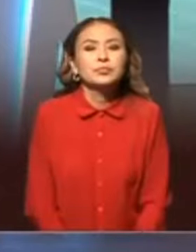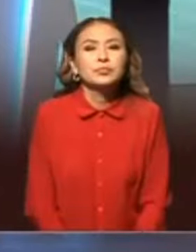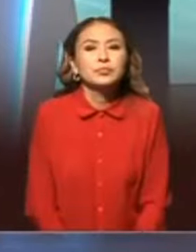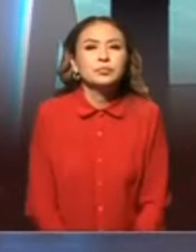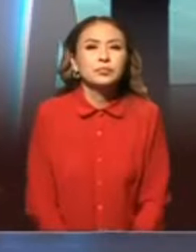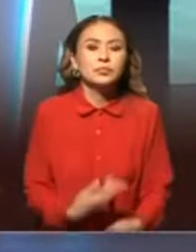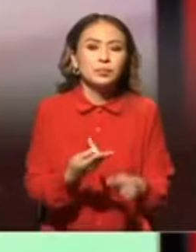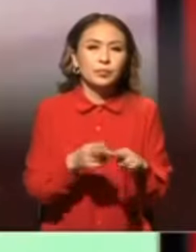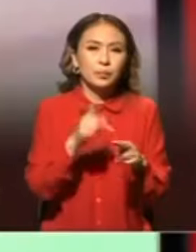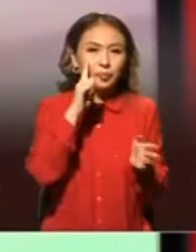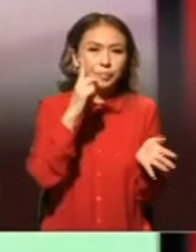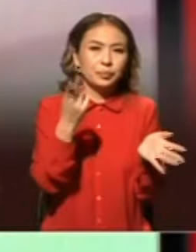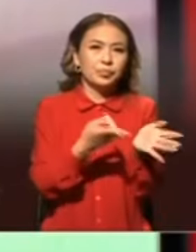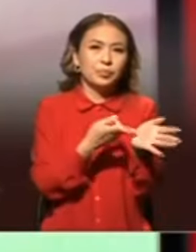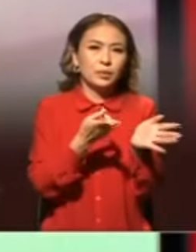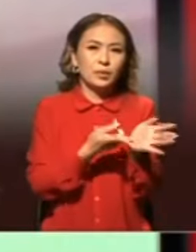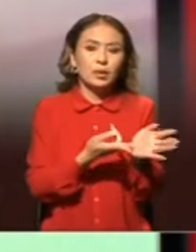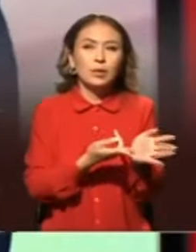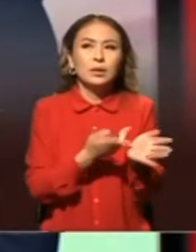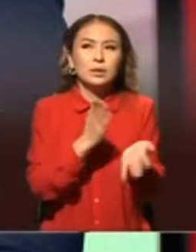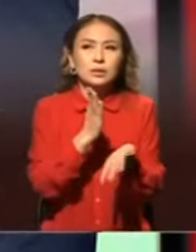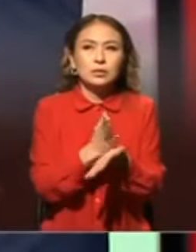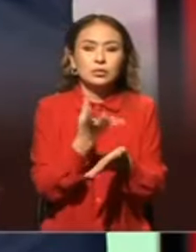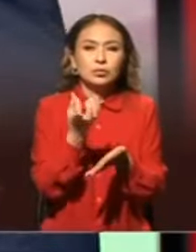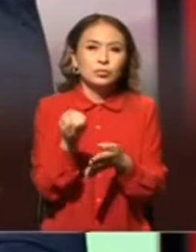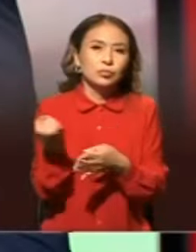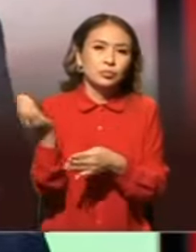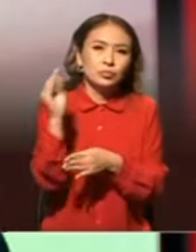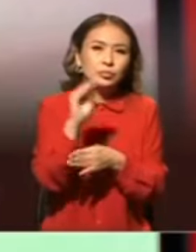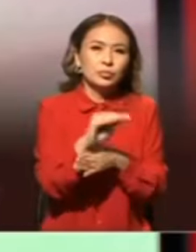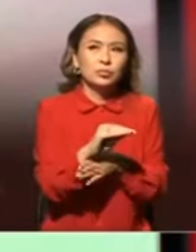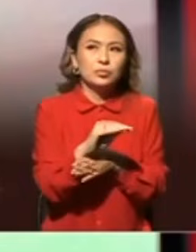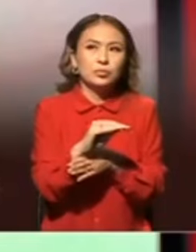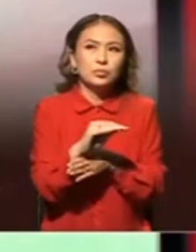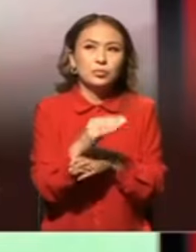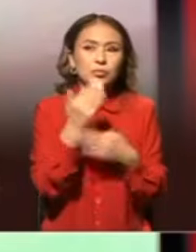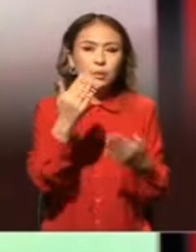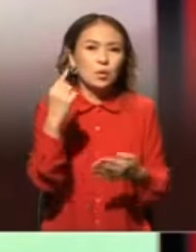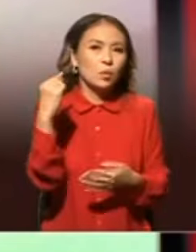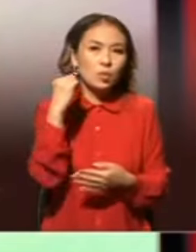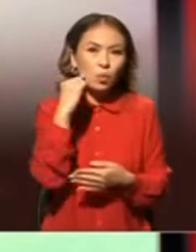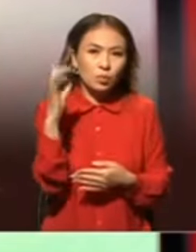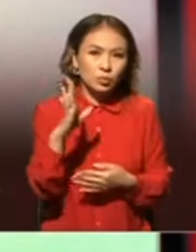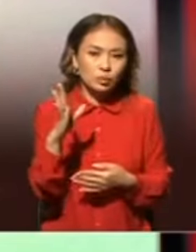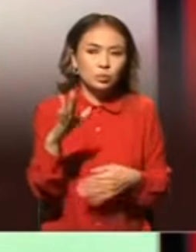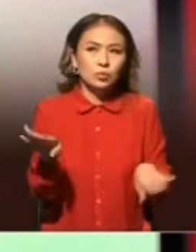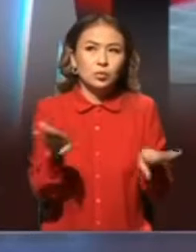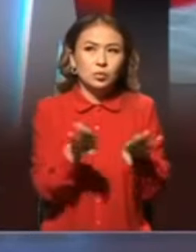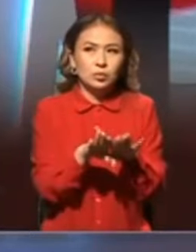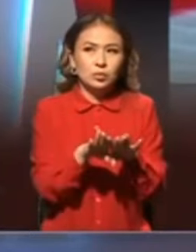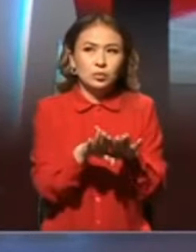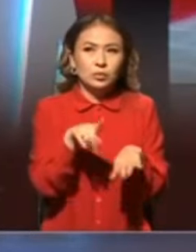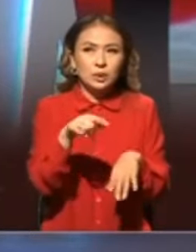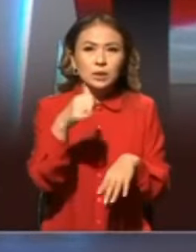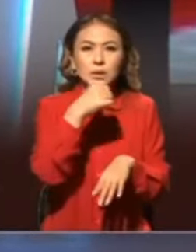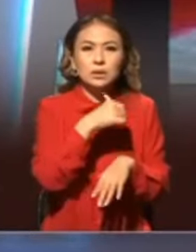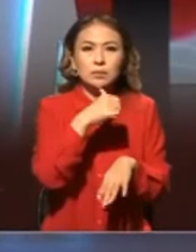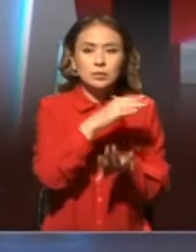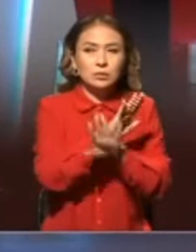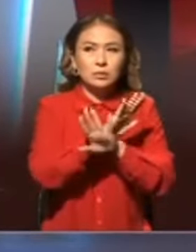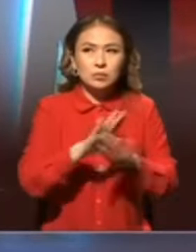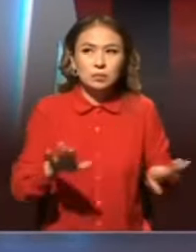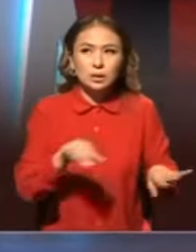мен әділет дәлелдеп отыр. Нәтиже бермейді дейсің. Оны тағы да бір айта кетейін. Олжас, айналайын, сен ренжіме. Ол бір сені сынап тұрған жоқ. Содан